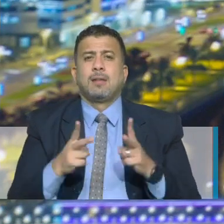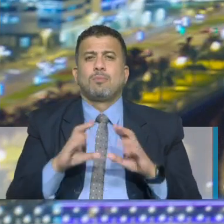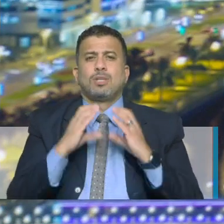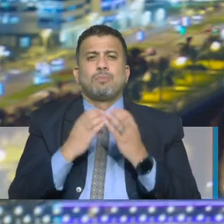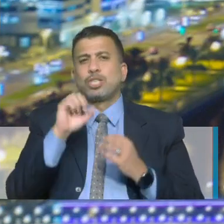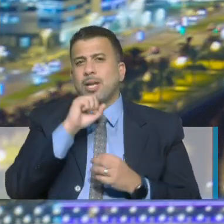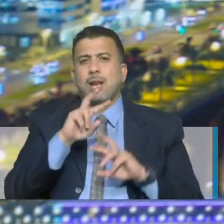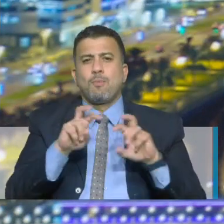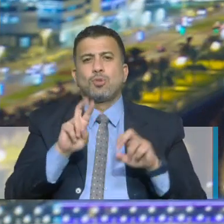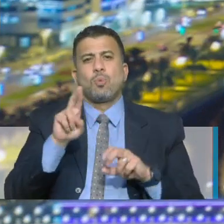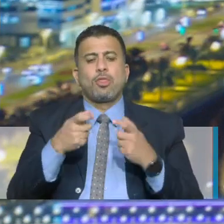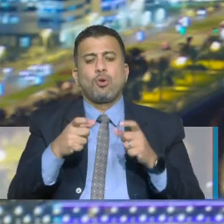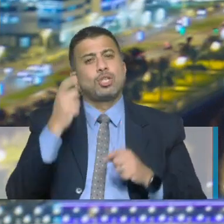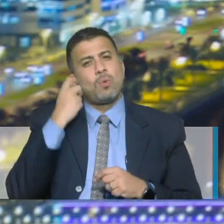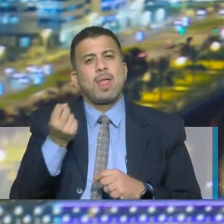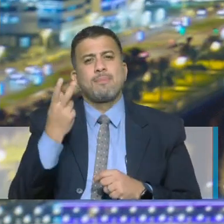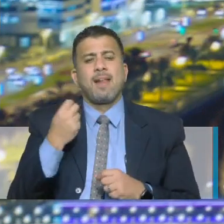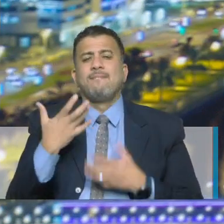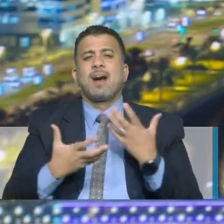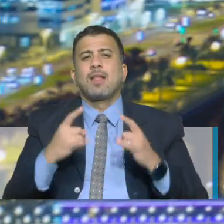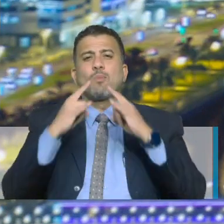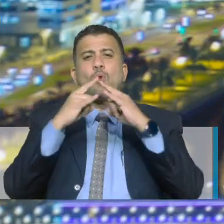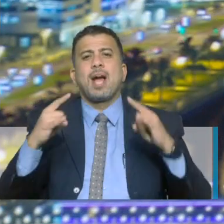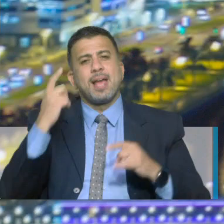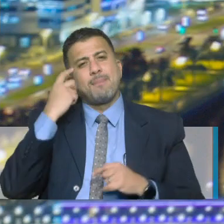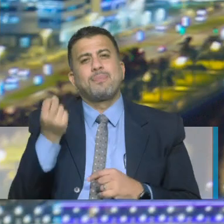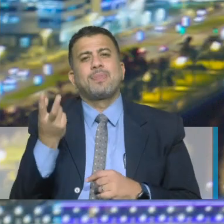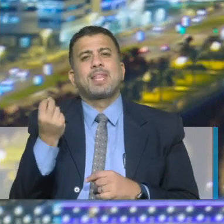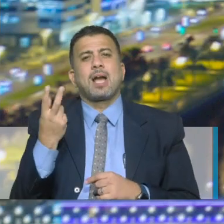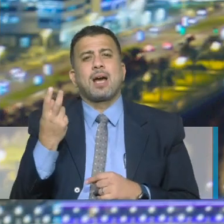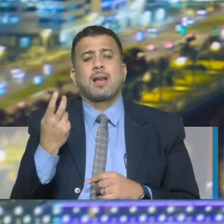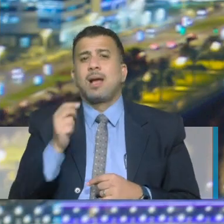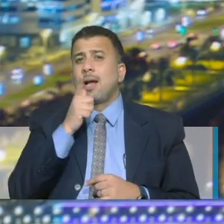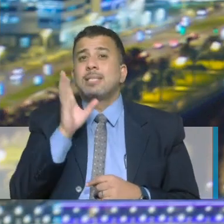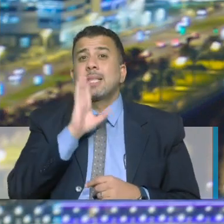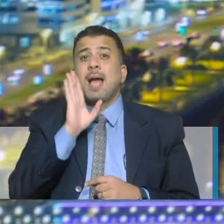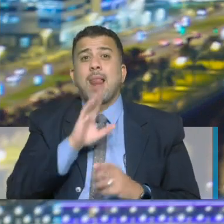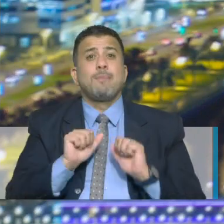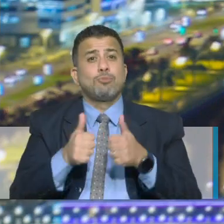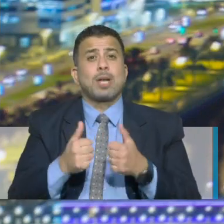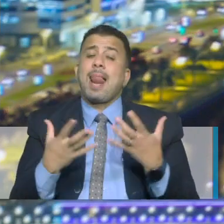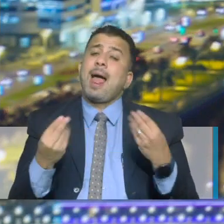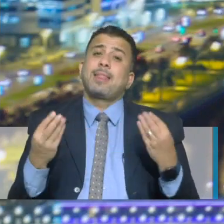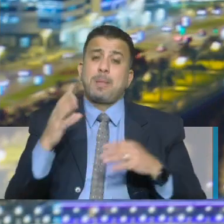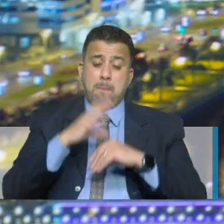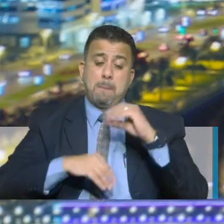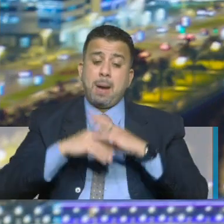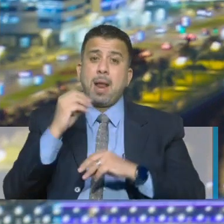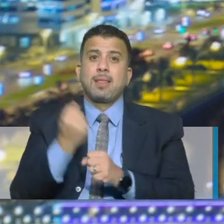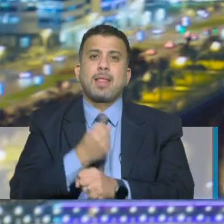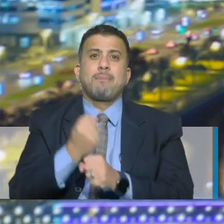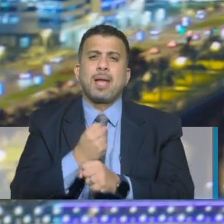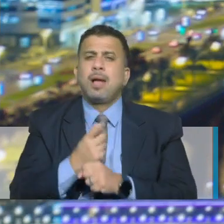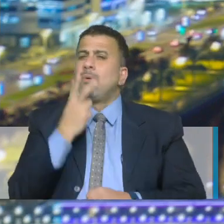أطلق مجمع الشارقة للبحوث والتكنولوجيا والابتكار فعاليات مخيم الابتكار، حيث يتعلم المشاركون العديد